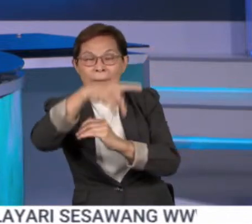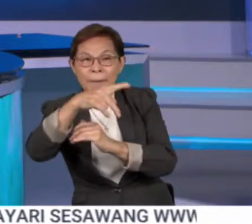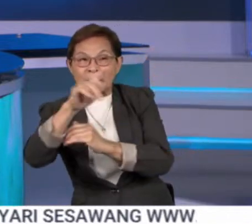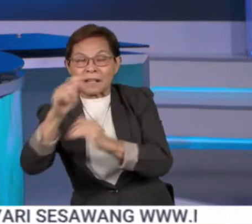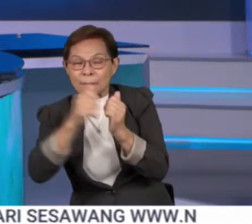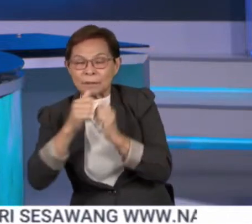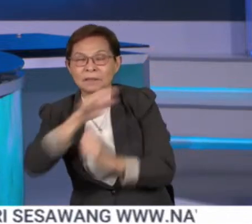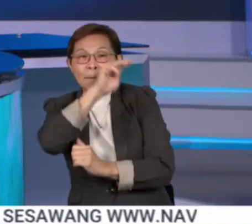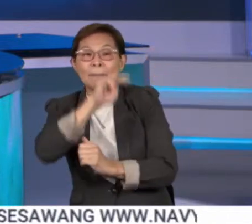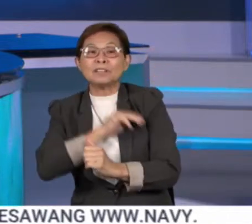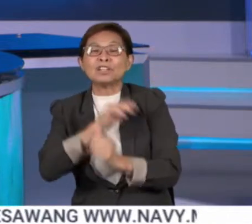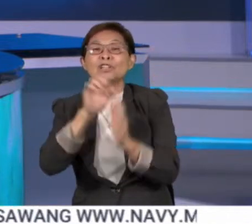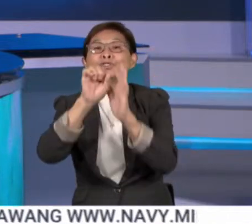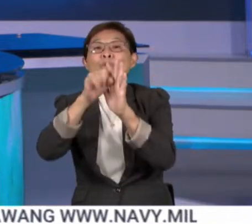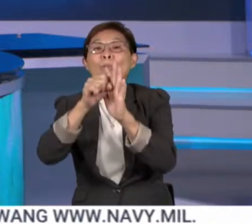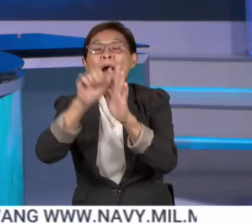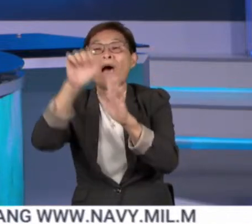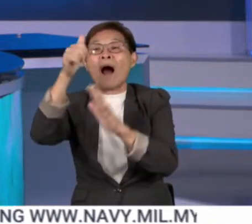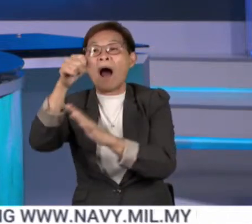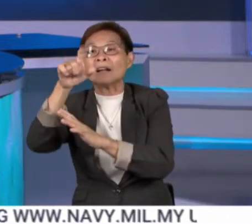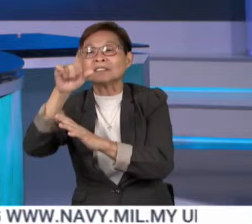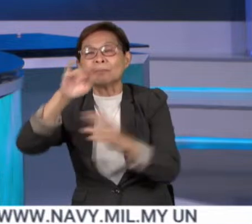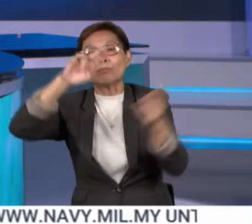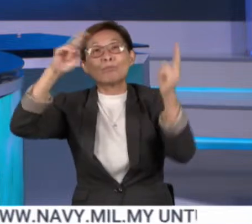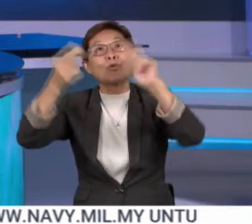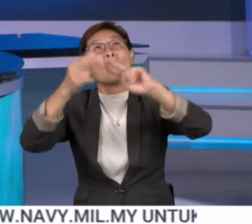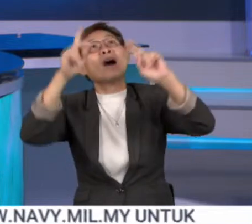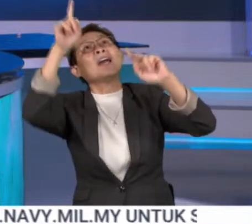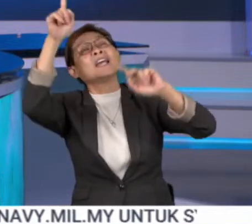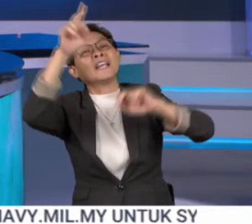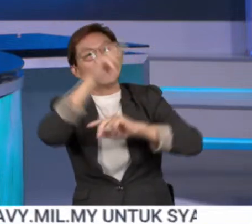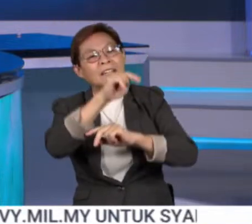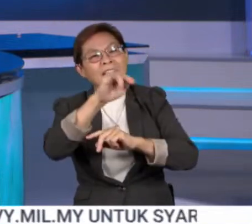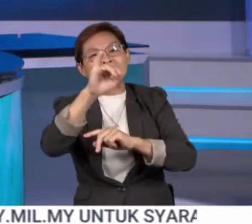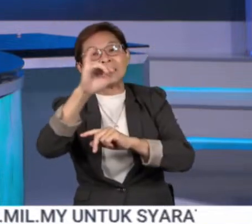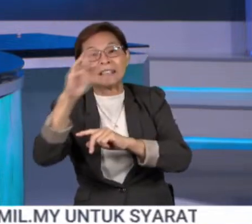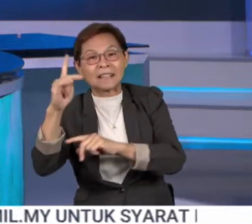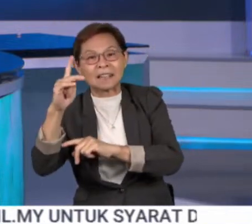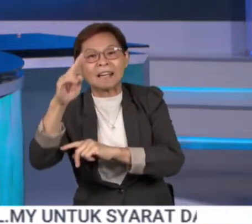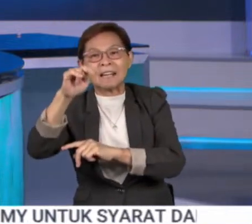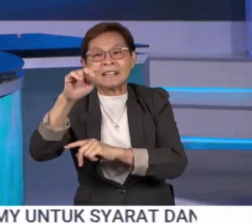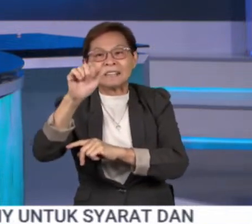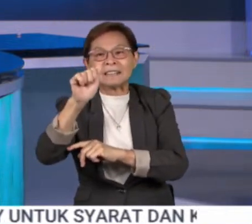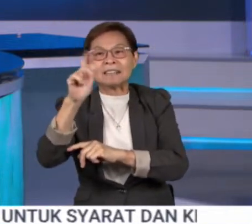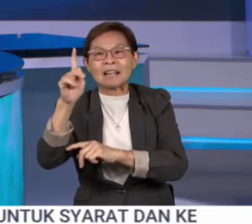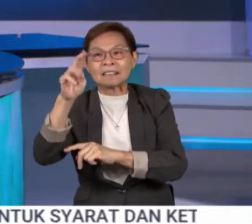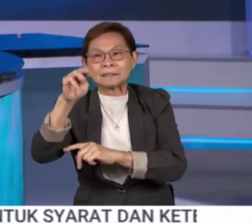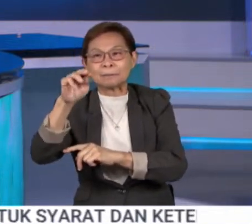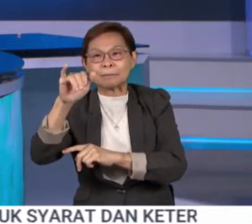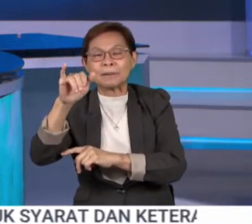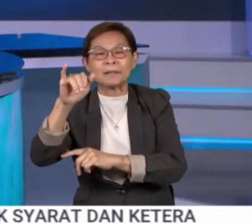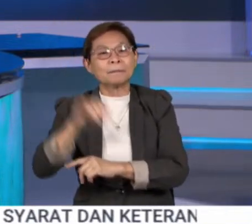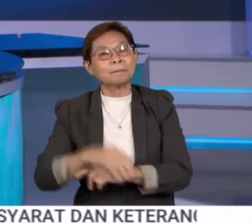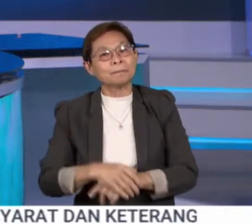bersama Menteri Sumber Asli, Alam Sekitar dan Perubahan Iklim, Nik Nazmi Nik Ahmad di Putrajaya. Sama-sama kita saksikan.